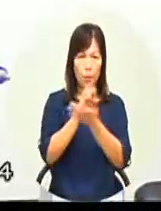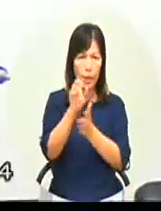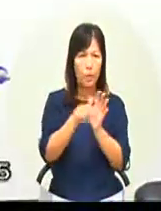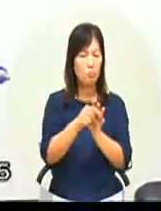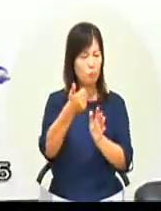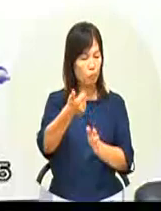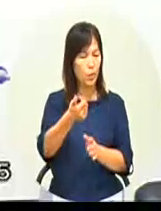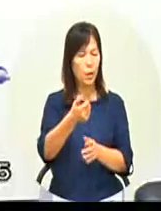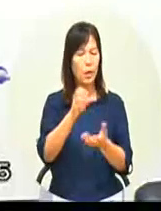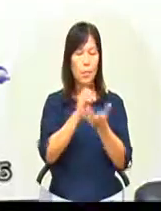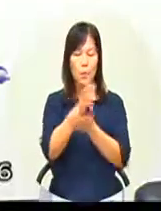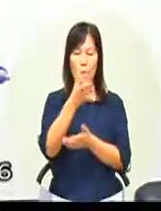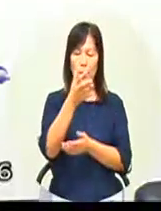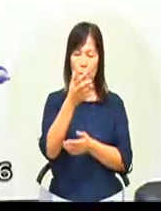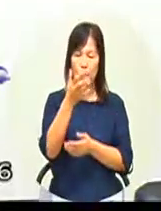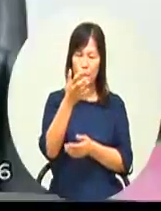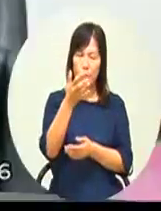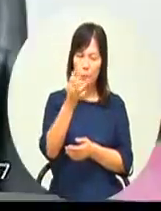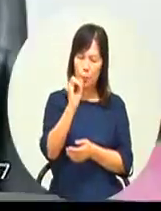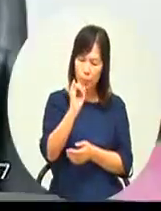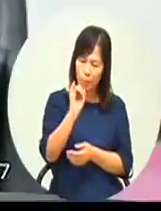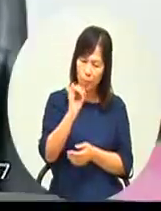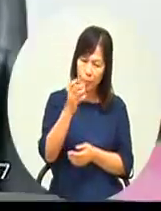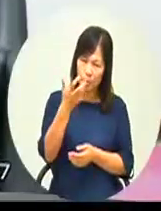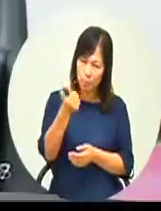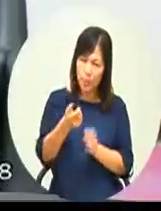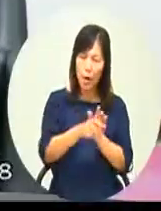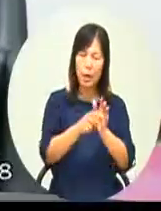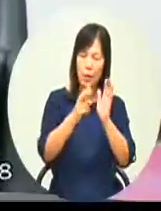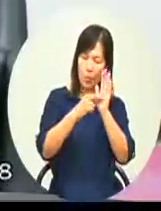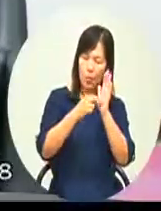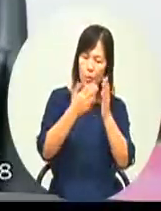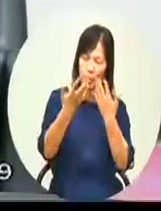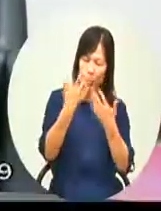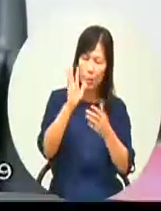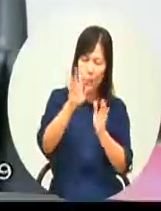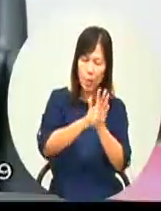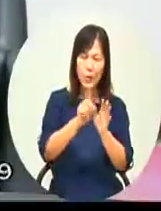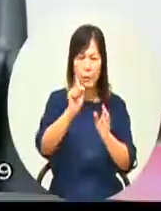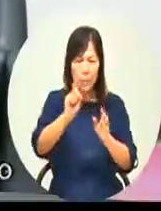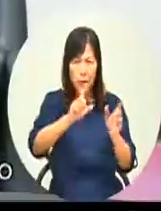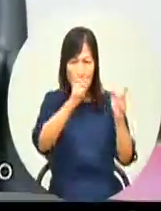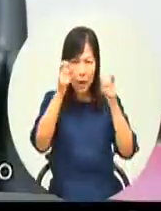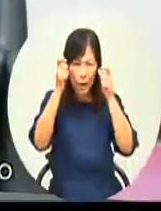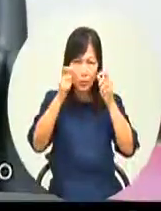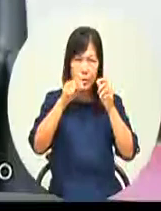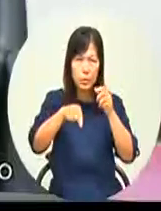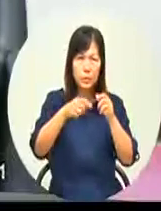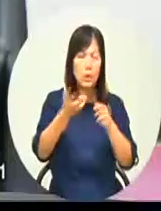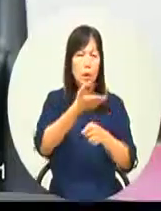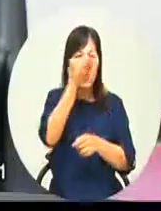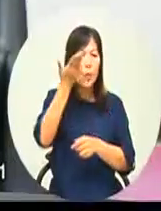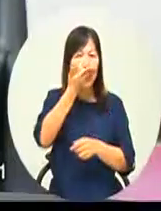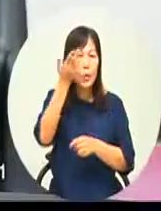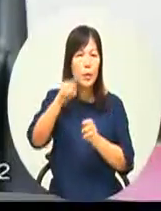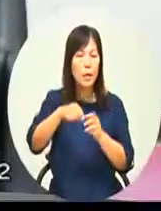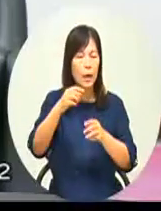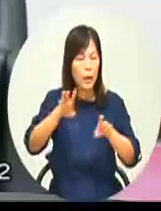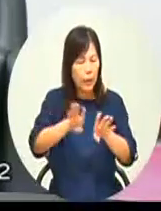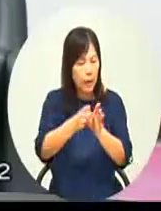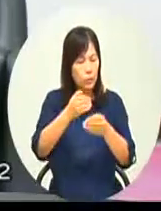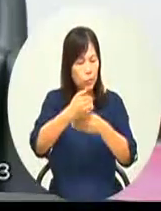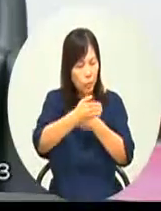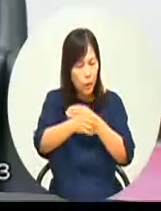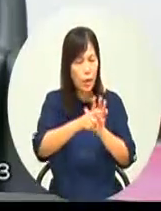常的好，也很清楚哈，有条有理的，怎么样如何把我们高雄市的一个观光怎么样的开阔